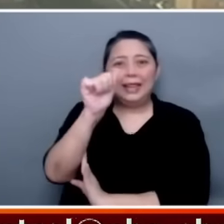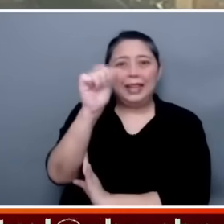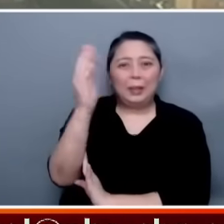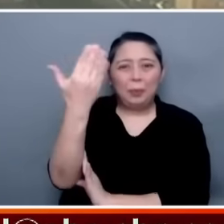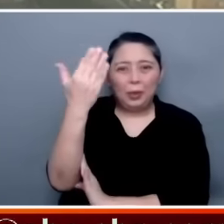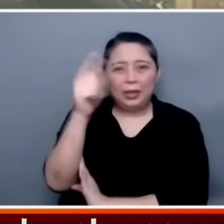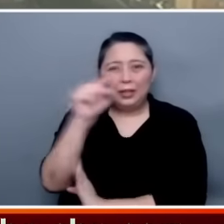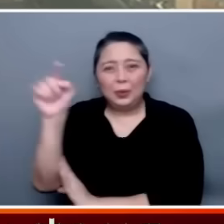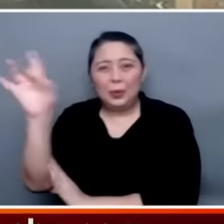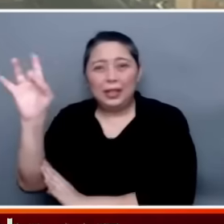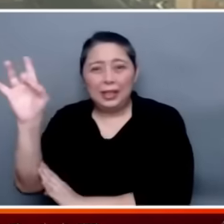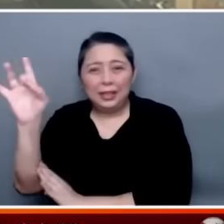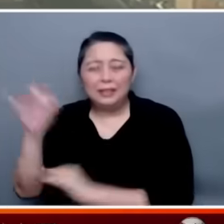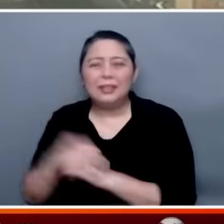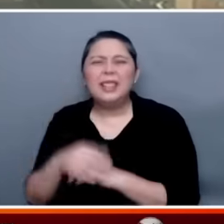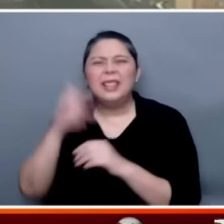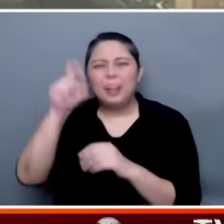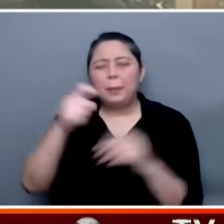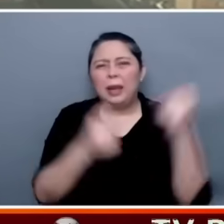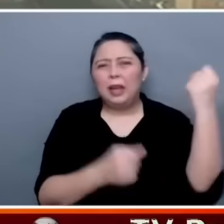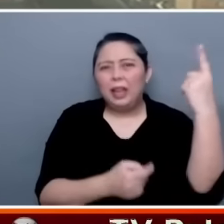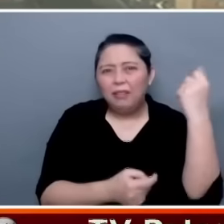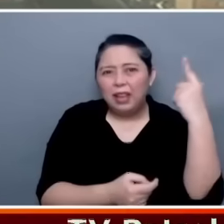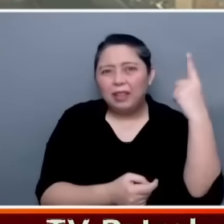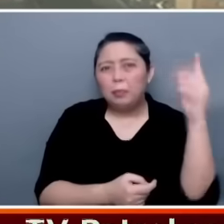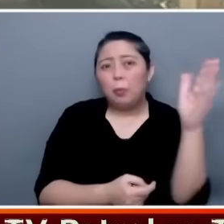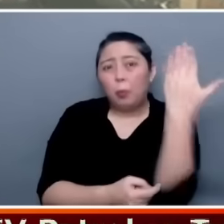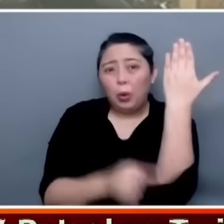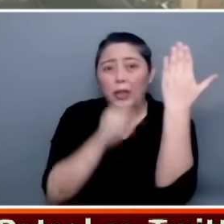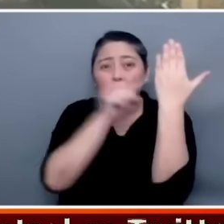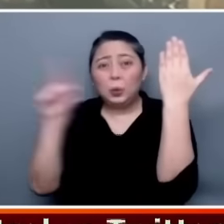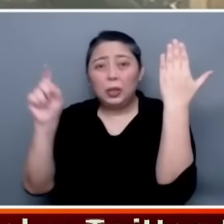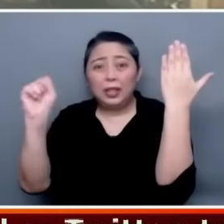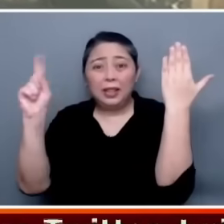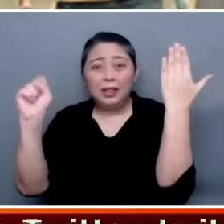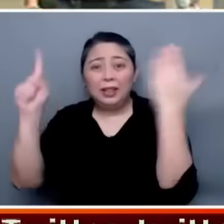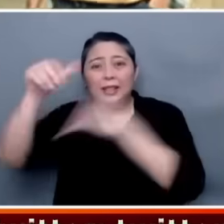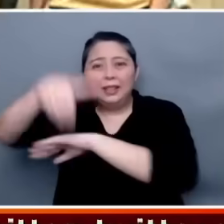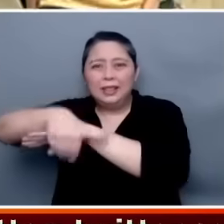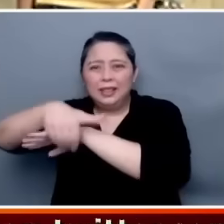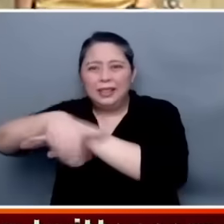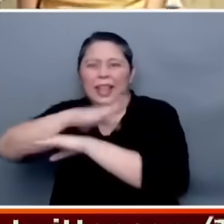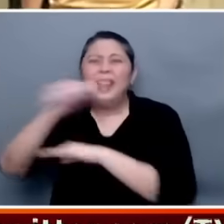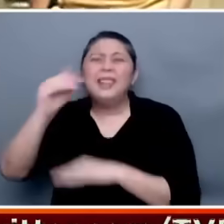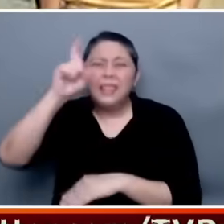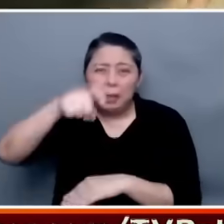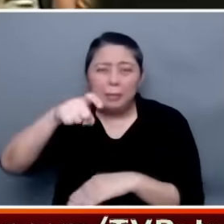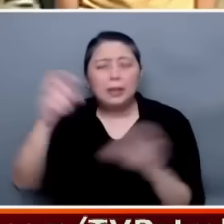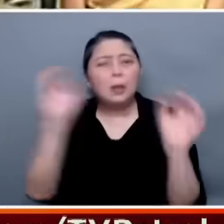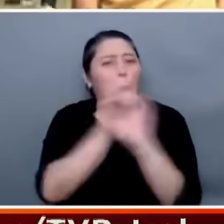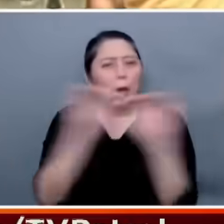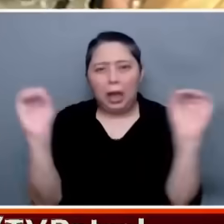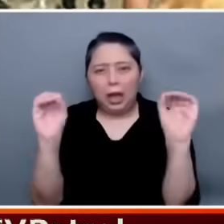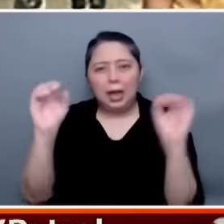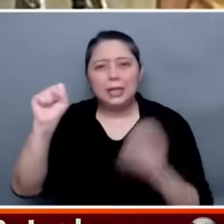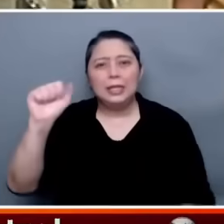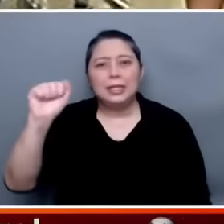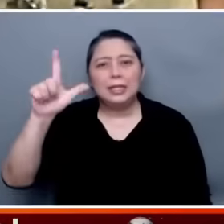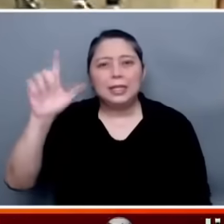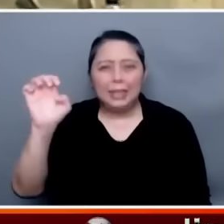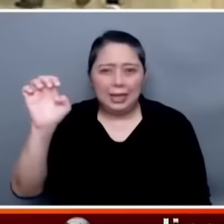sana sale during the ordinary weekdays ng Monday to Friday, kung hindi pong Sabado at Linggo na lang, if it's possible during the